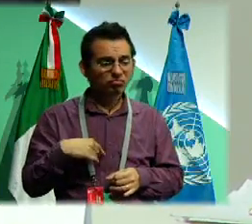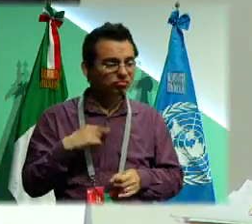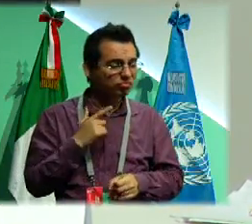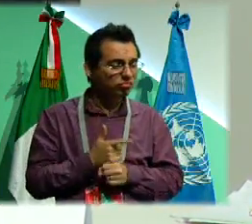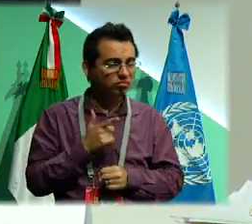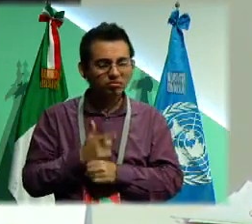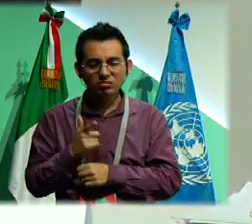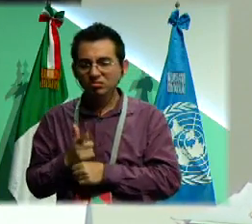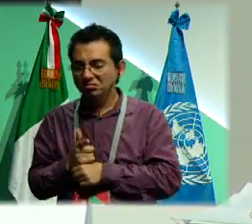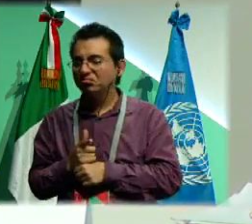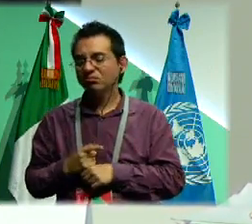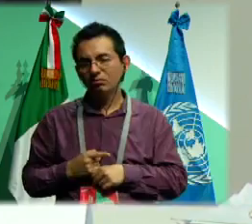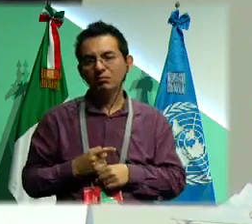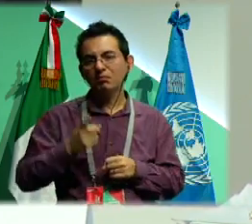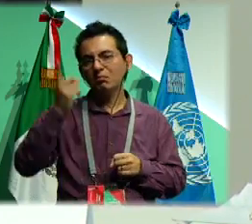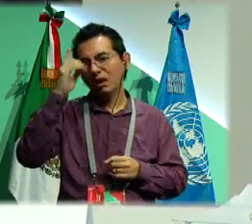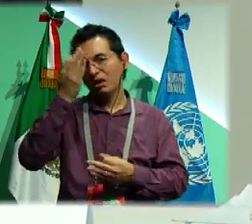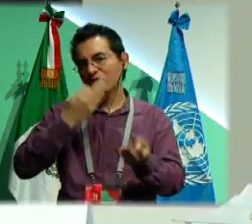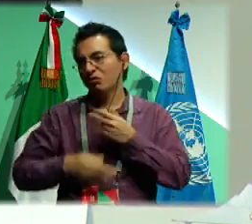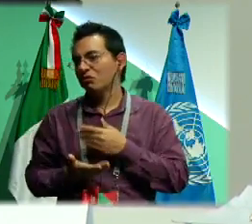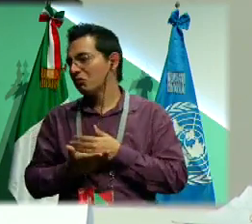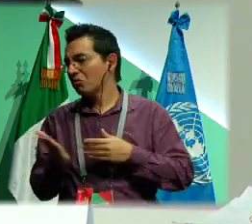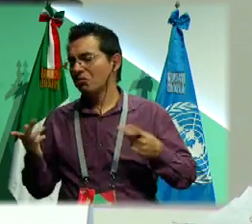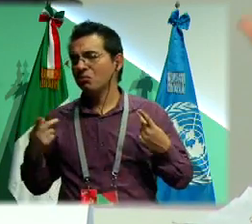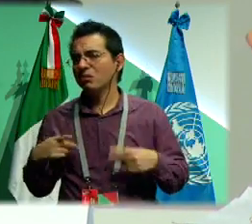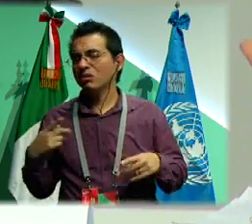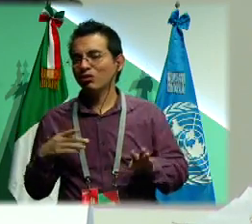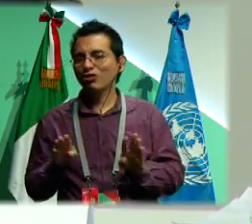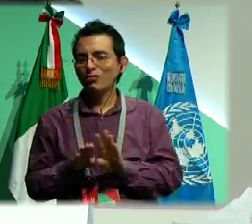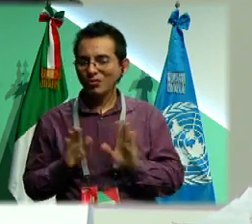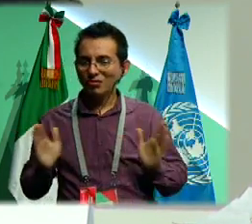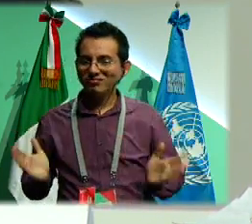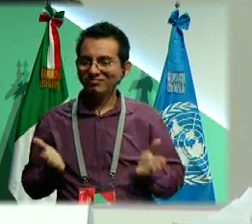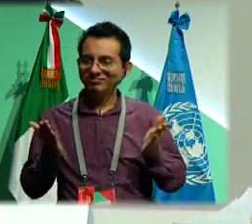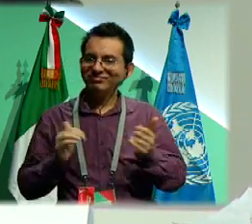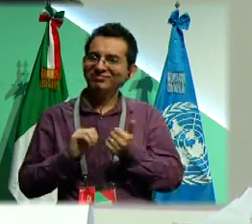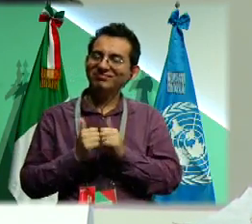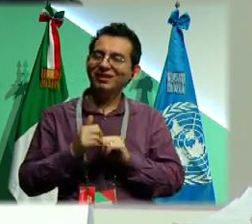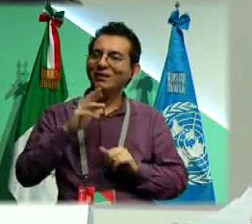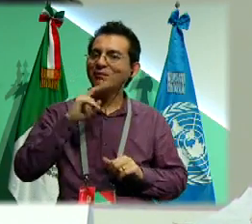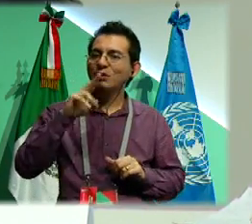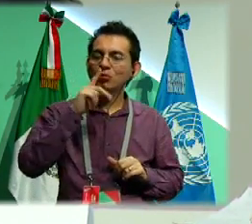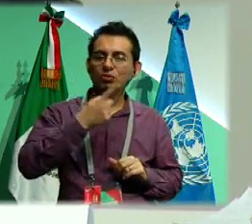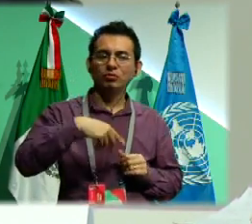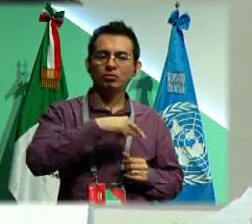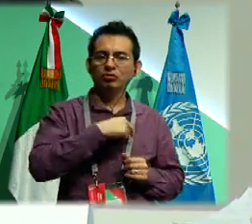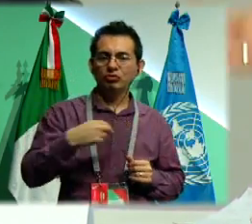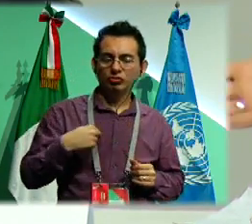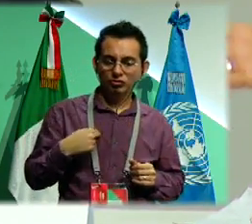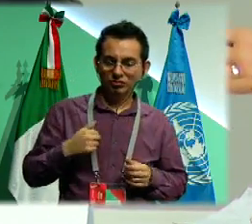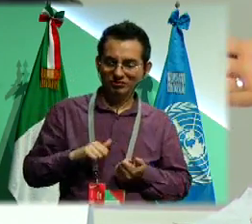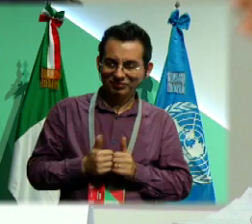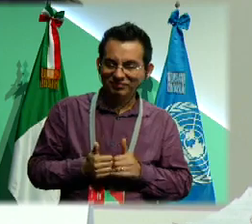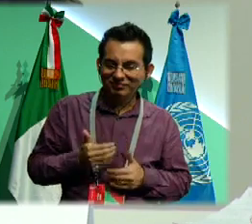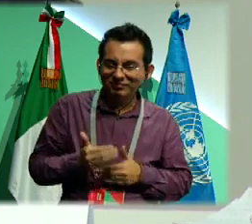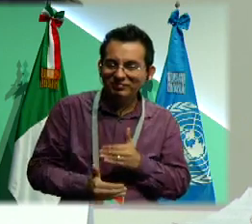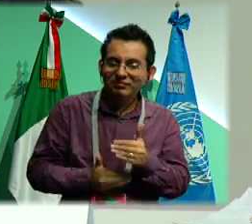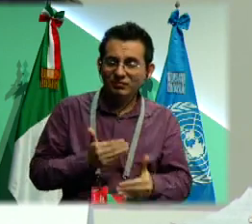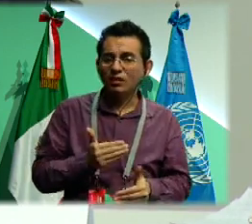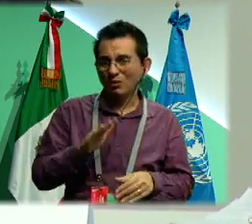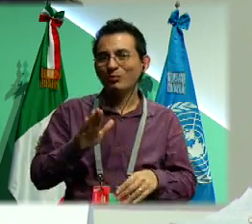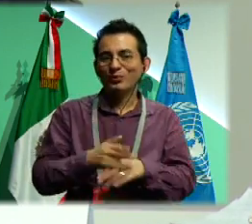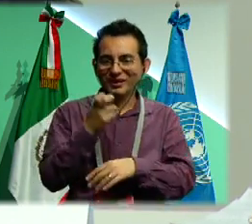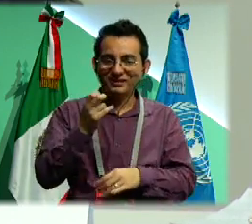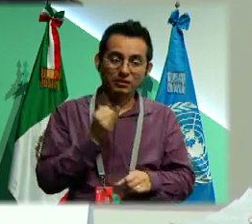notre réalité, une dimension de relation, il est presque évident que l'Internet fera partie, ou